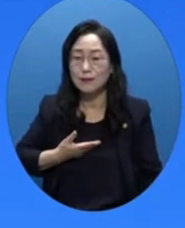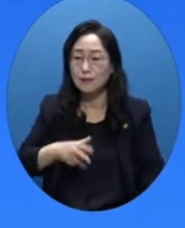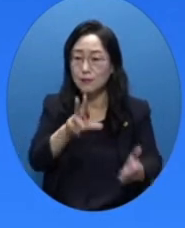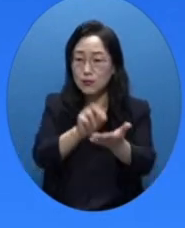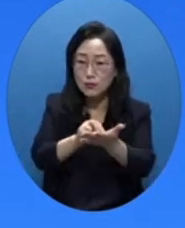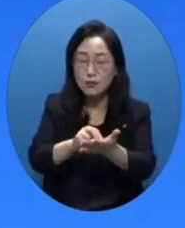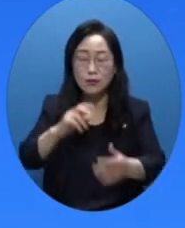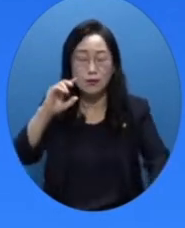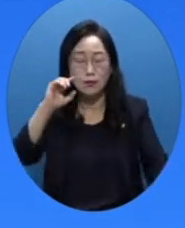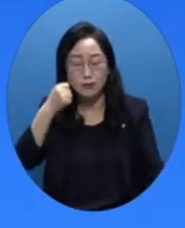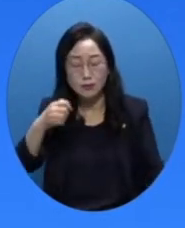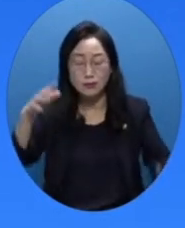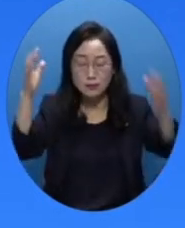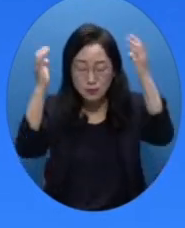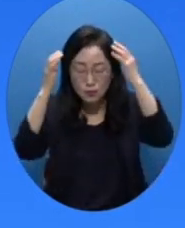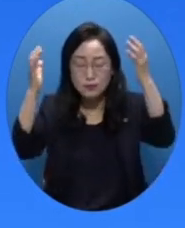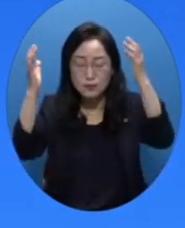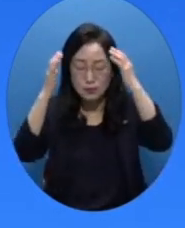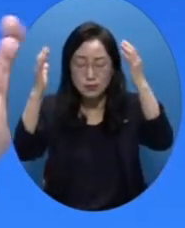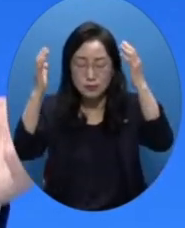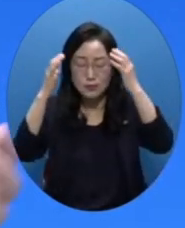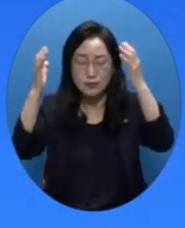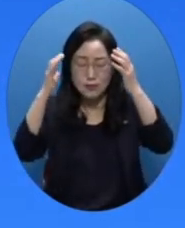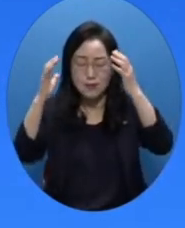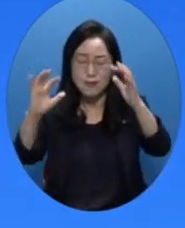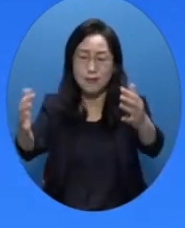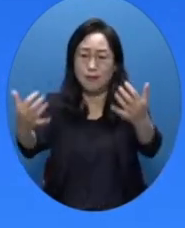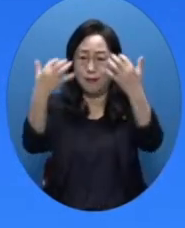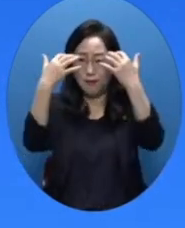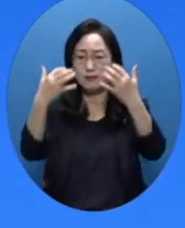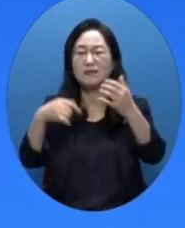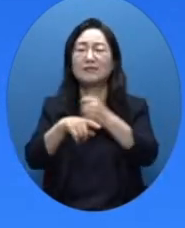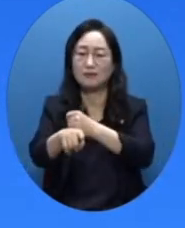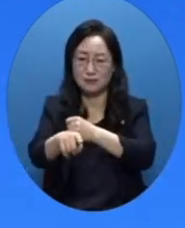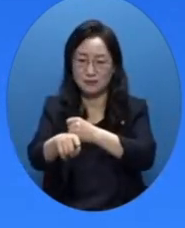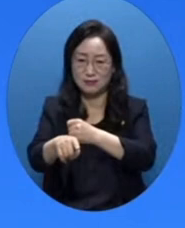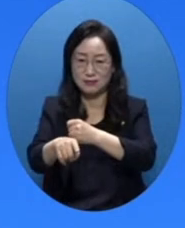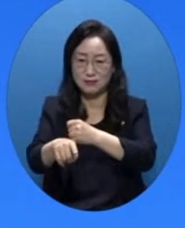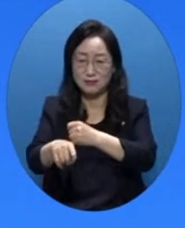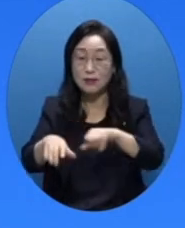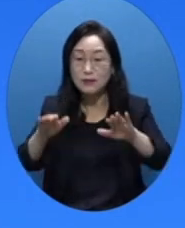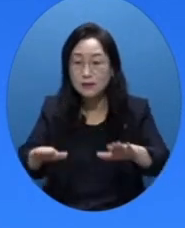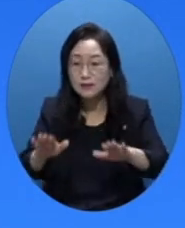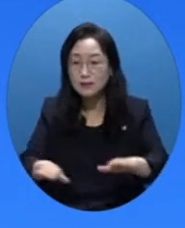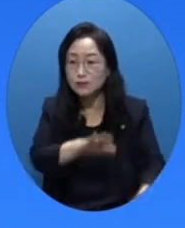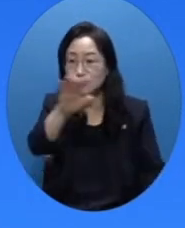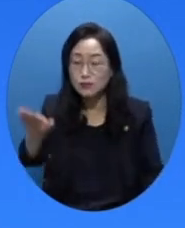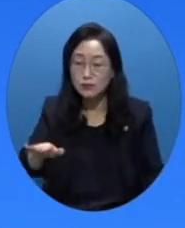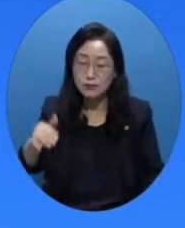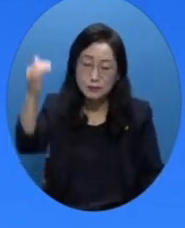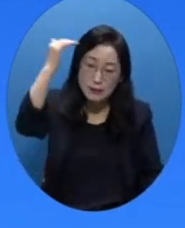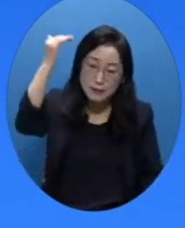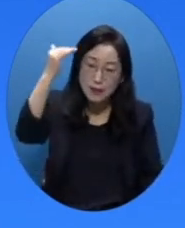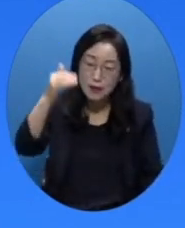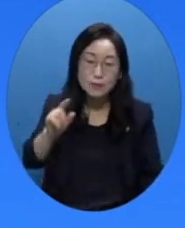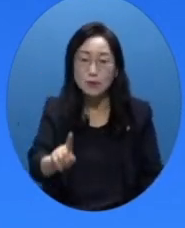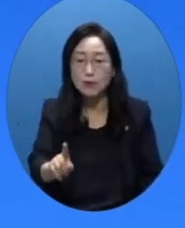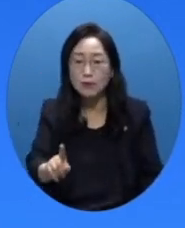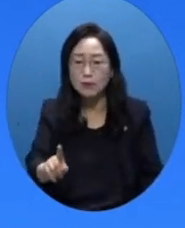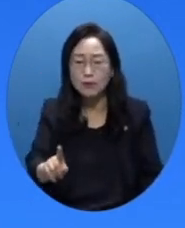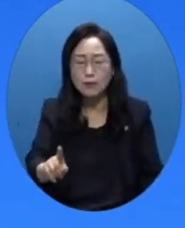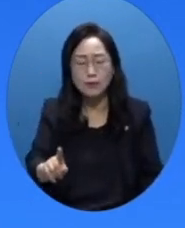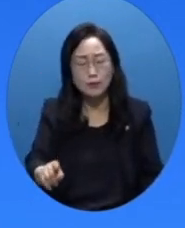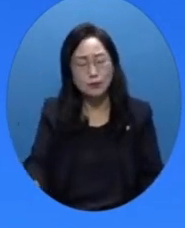문제와 어려움과 고통이 우리를 둘러싸게 만드는 것입니다. 오늘날 우리들의 아말렉은 무엇입니까? 어떤 사람은